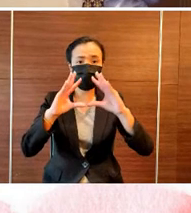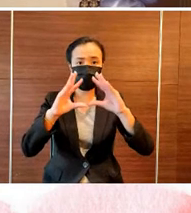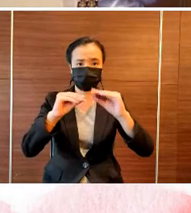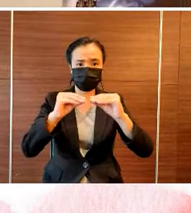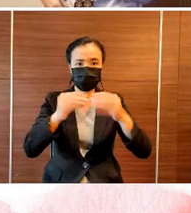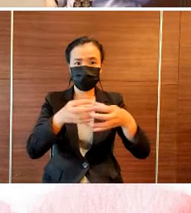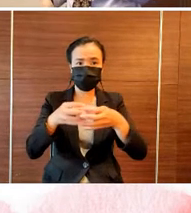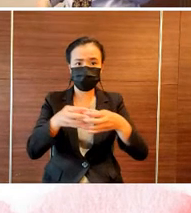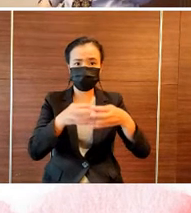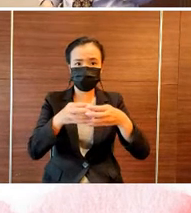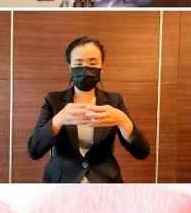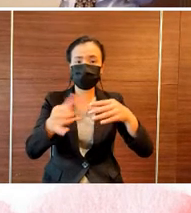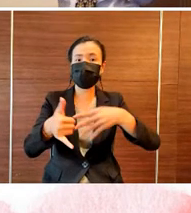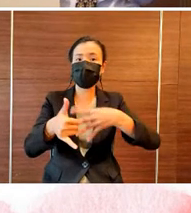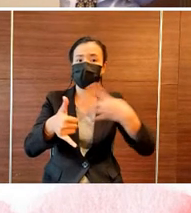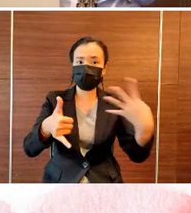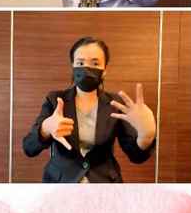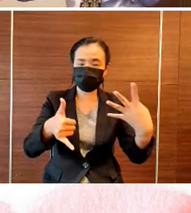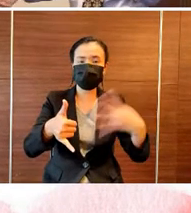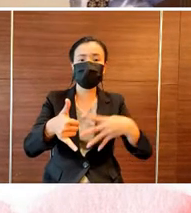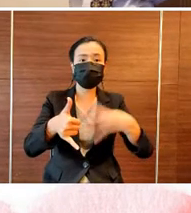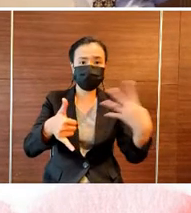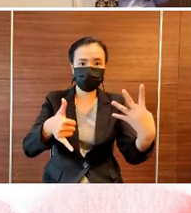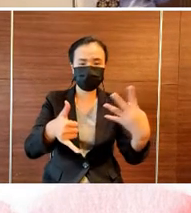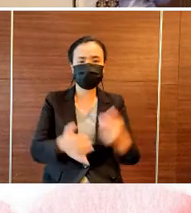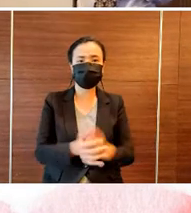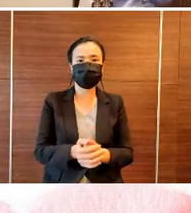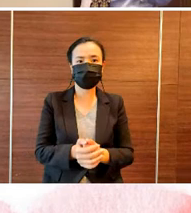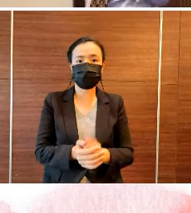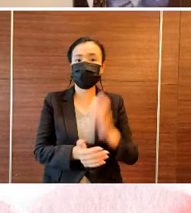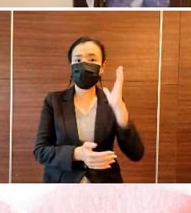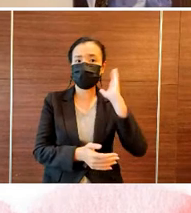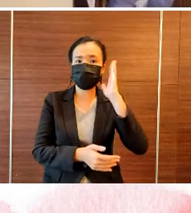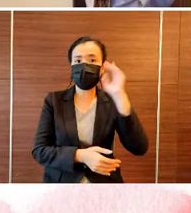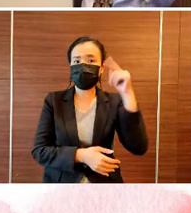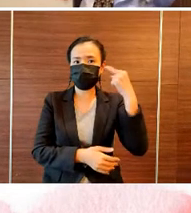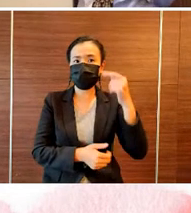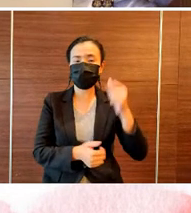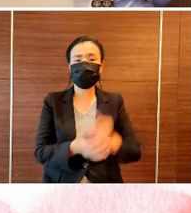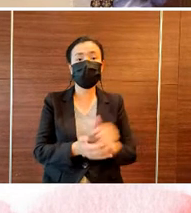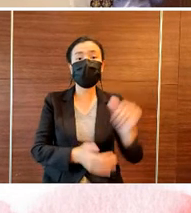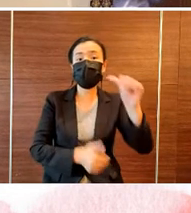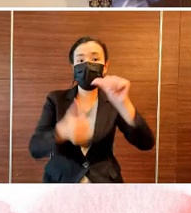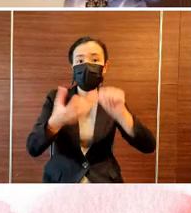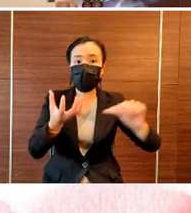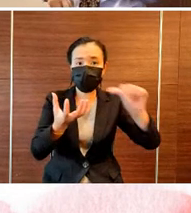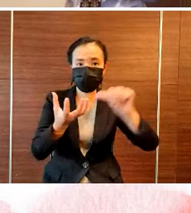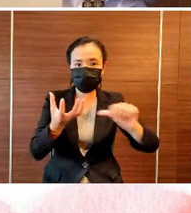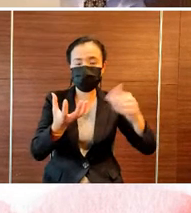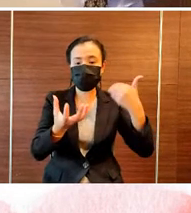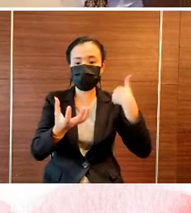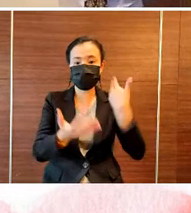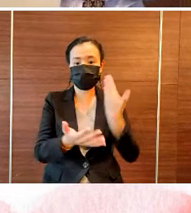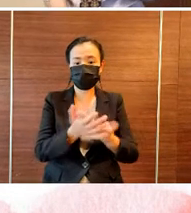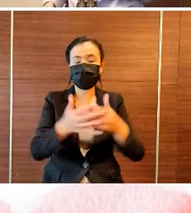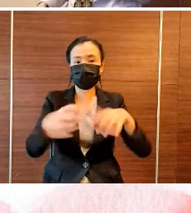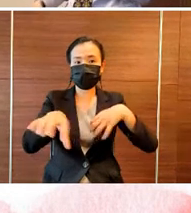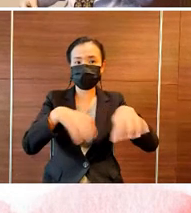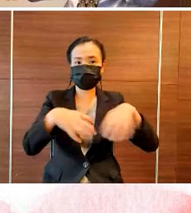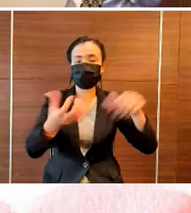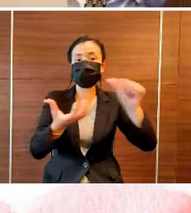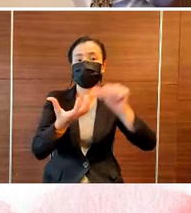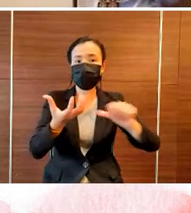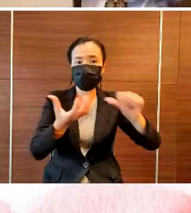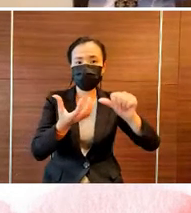ประชุม transgenderทั้ง Women Transgender Men นะครับนะในเอเชียเลยนะครับนะตอนนั้นมีเงินจาก FHI เยอะ